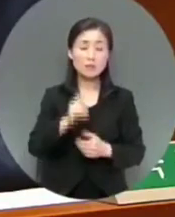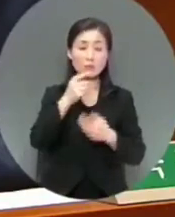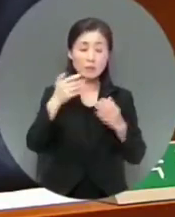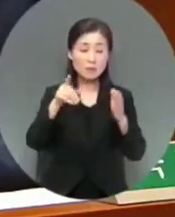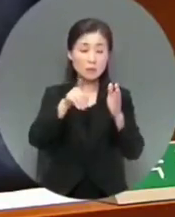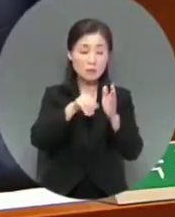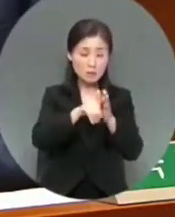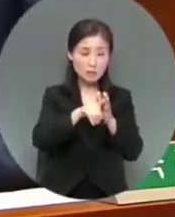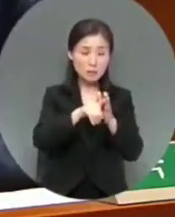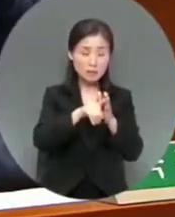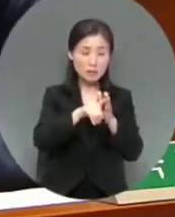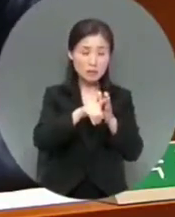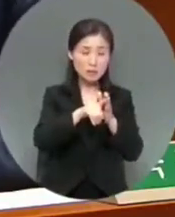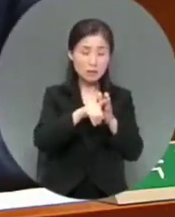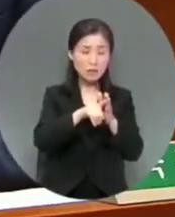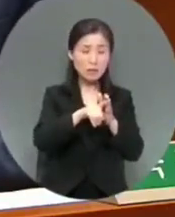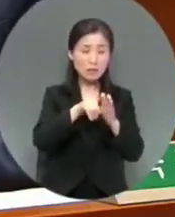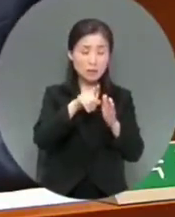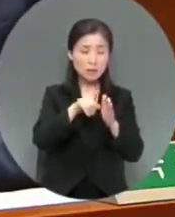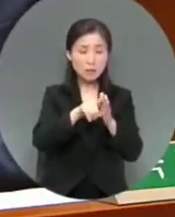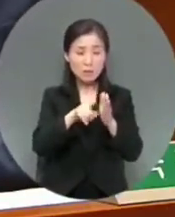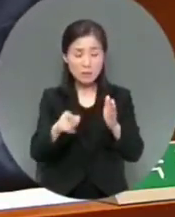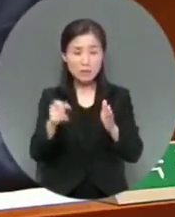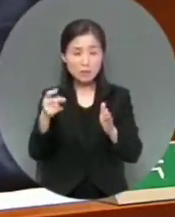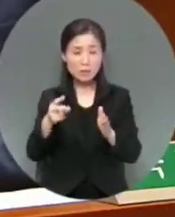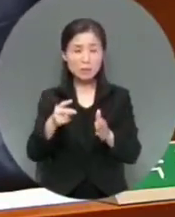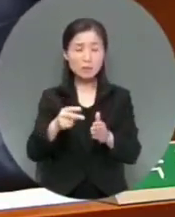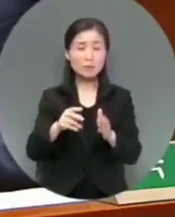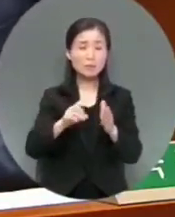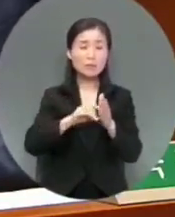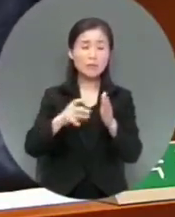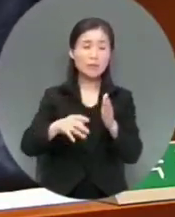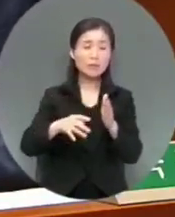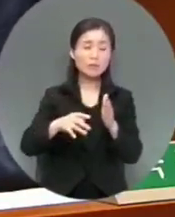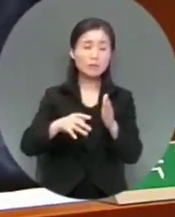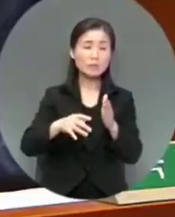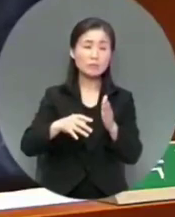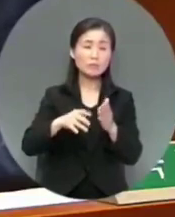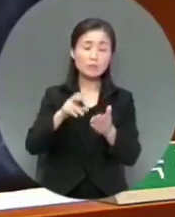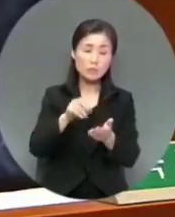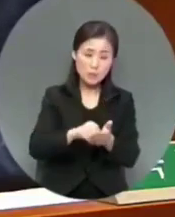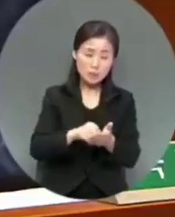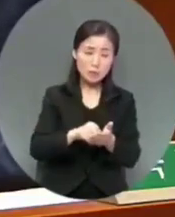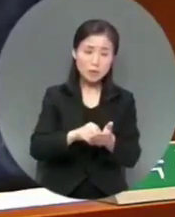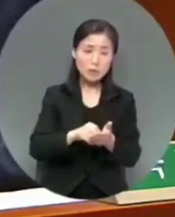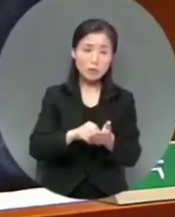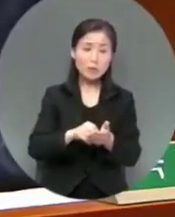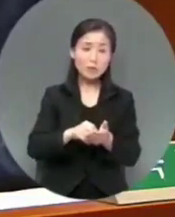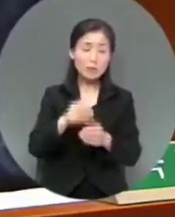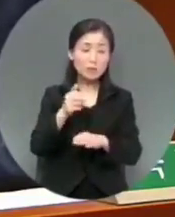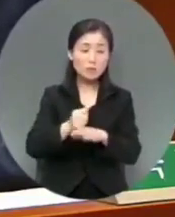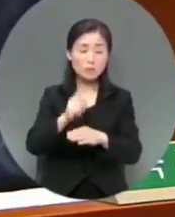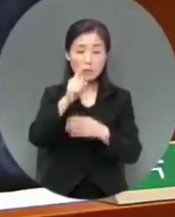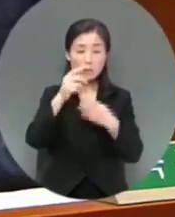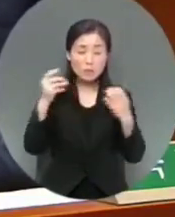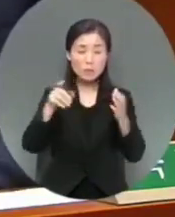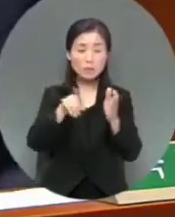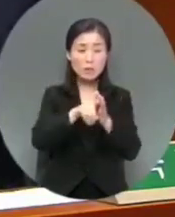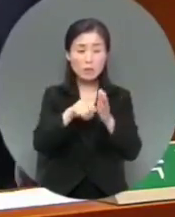이것뿐만 아니라 세수 문제나 여러 가지도 이런 식으로 하면 정부의 신뢰만 떨어뜨리는 건 아니겠습니까,